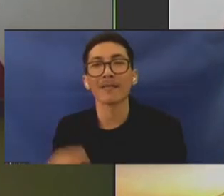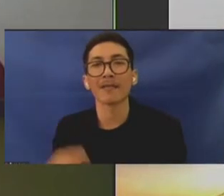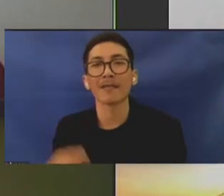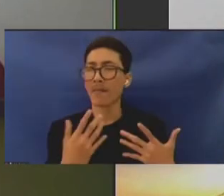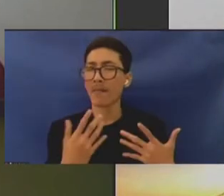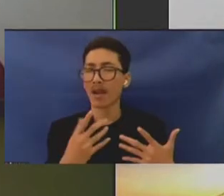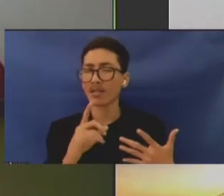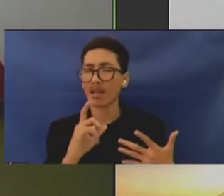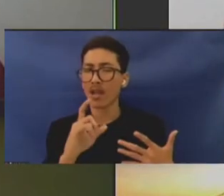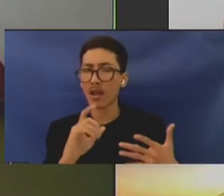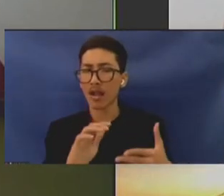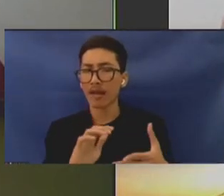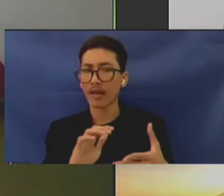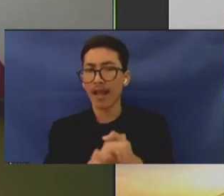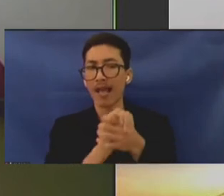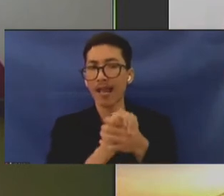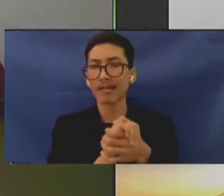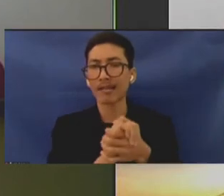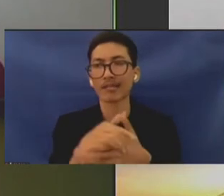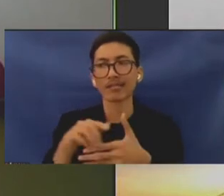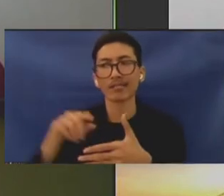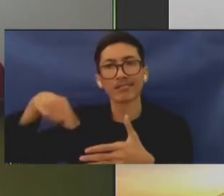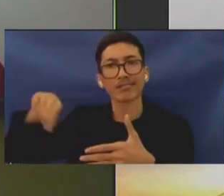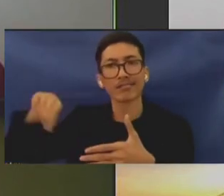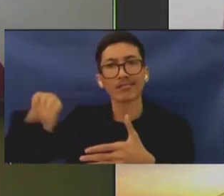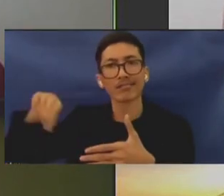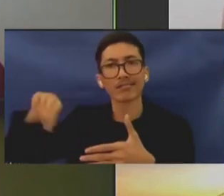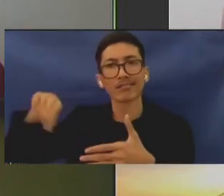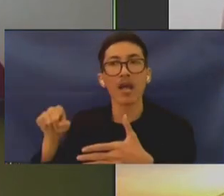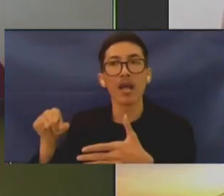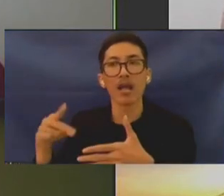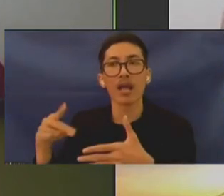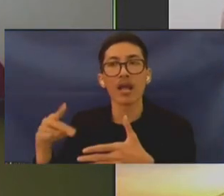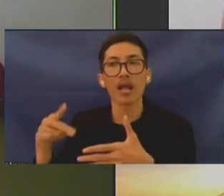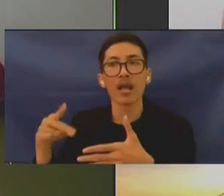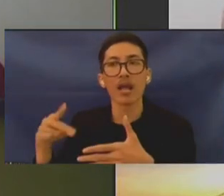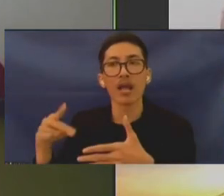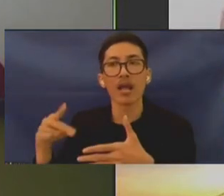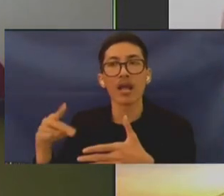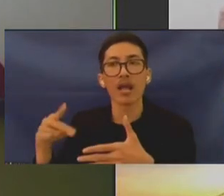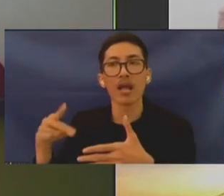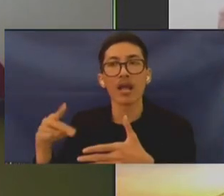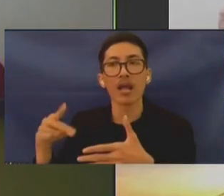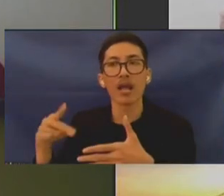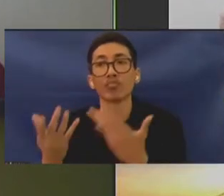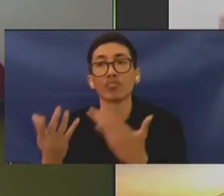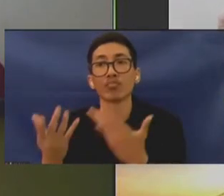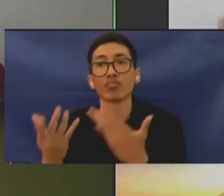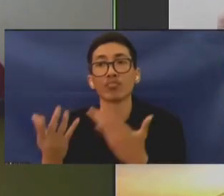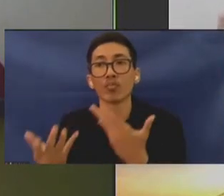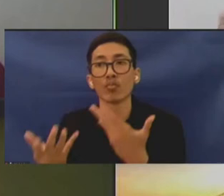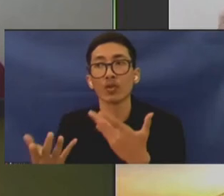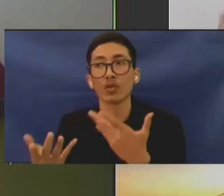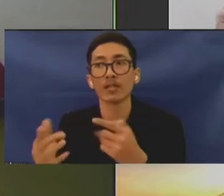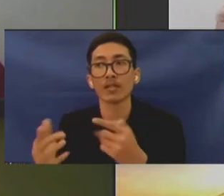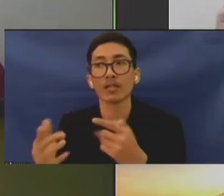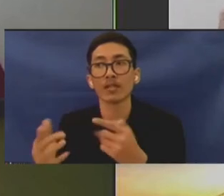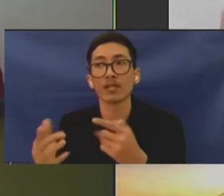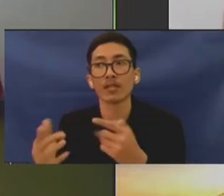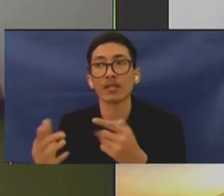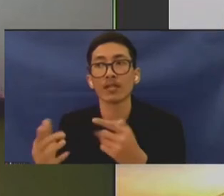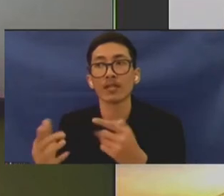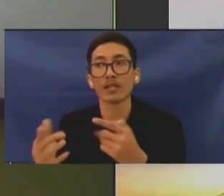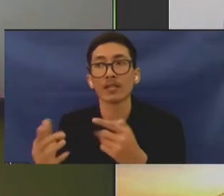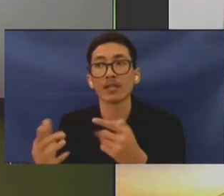lihat segala macam. Saya kasih perkenalkan profesi-profesi. Saat ini mungkin dia belum, kalau saya duduk cerita, dia belum